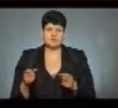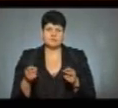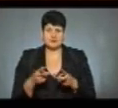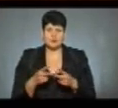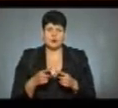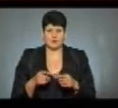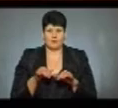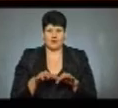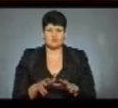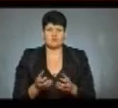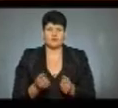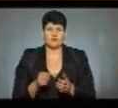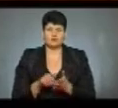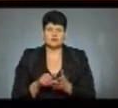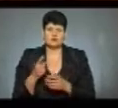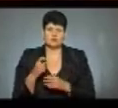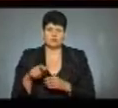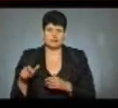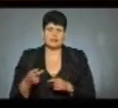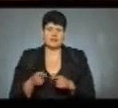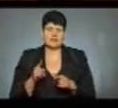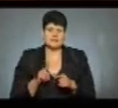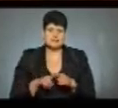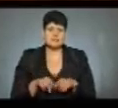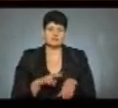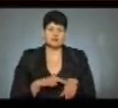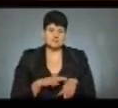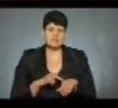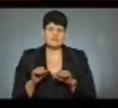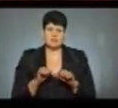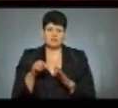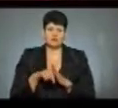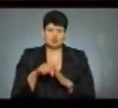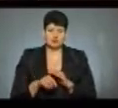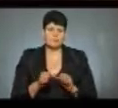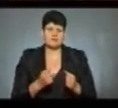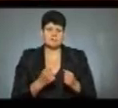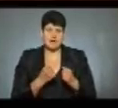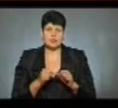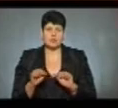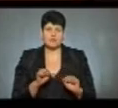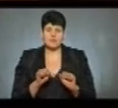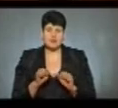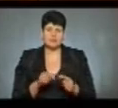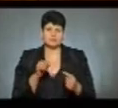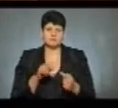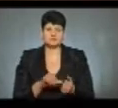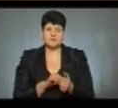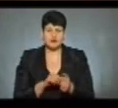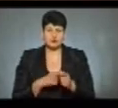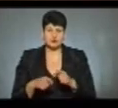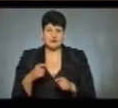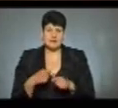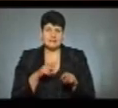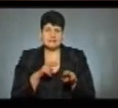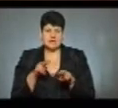участь майже 100 осіб. Це поліцейське управління стратегічних розслідувань, департаменту внутрішньої безпеки, управління протидії наркозлочинності, слідчі,